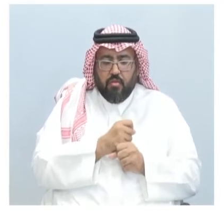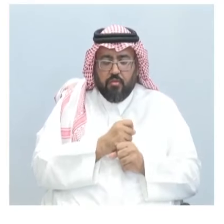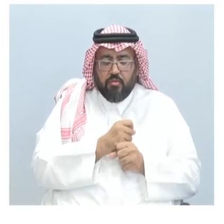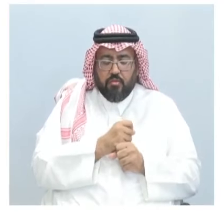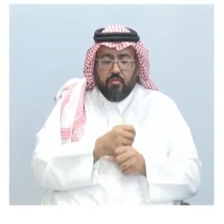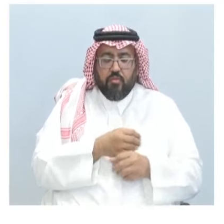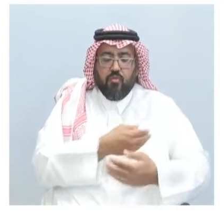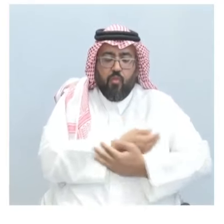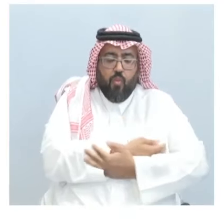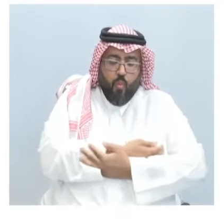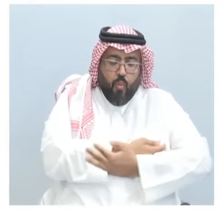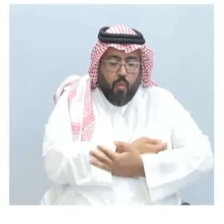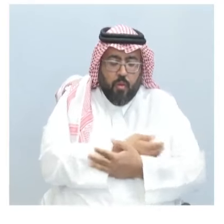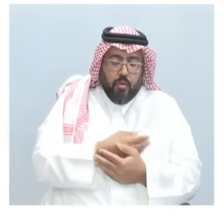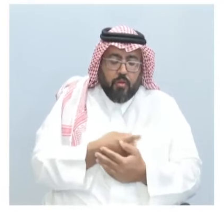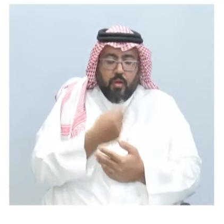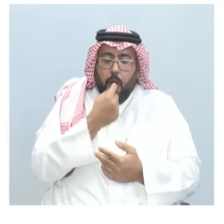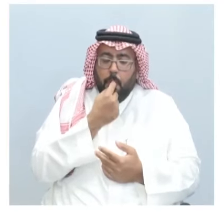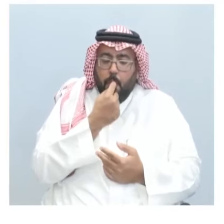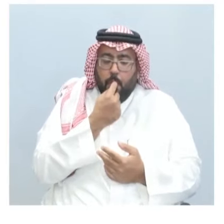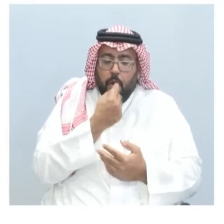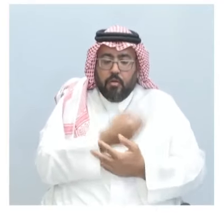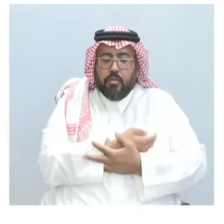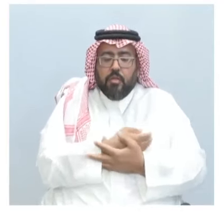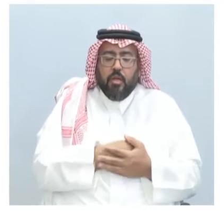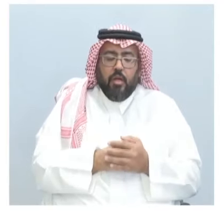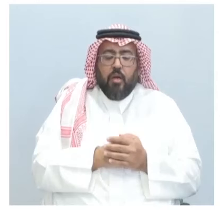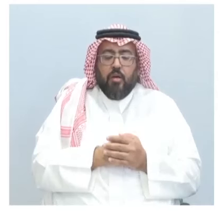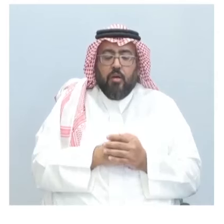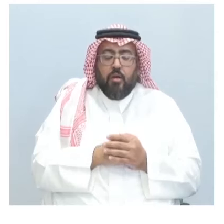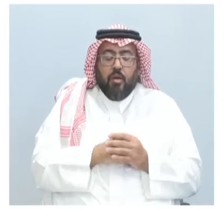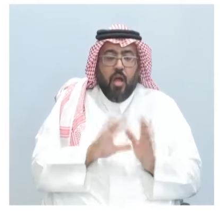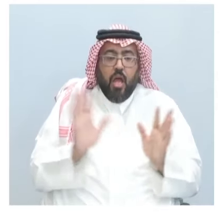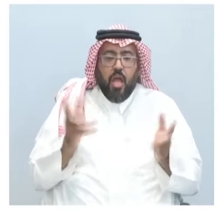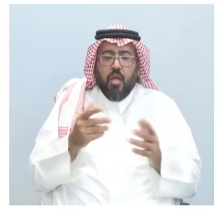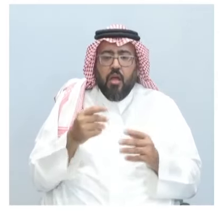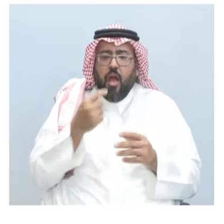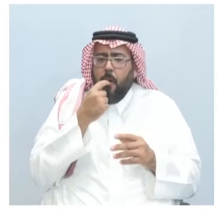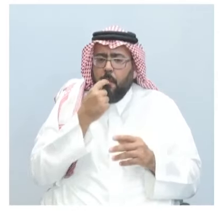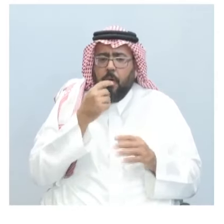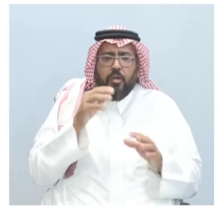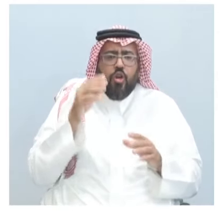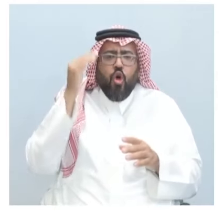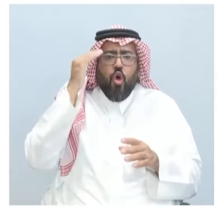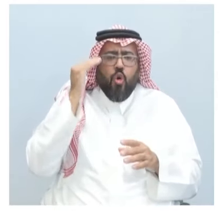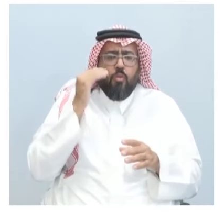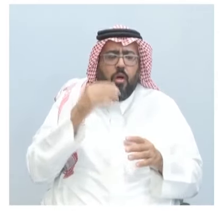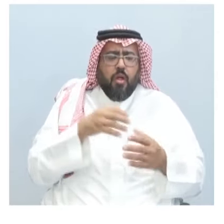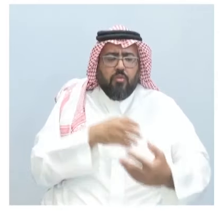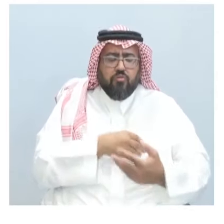ويرضعه ويربيه وذلك انه كان لا يقبل تدي امراه